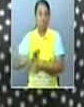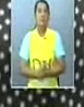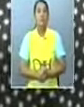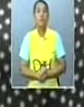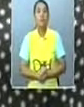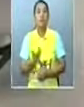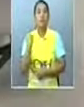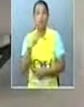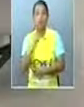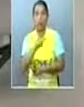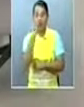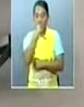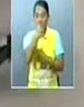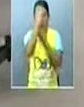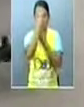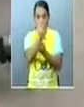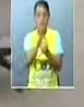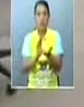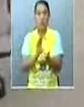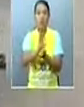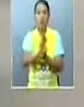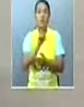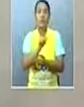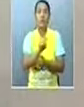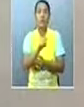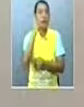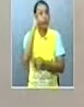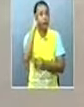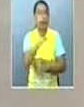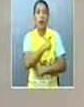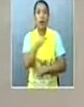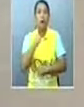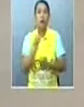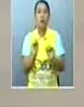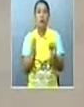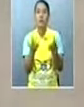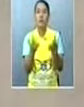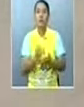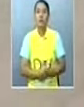คะว่าผู้ที่สนใจในการลงทุนนั้นน่าจะไม่ได้รับผลขาดทุนนะคะมีโอกาสที่จ